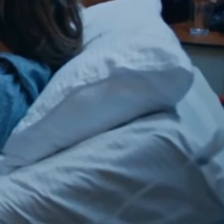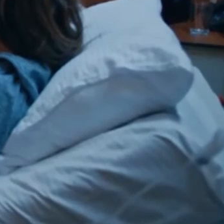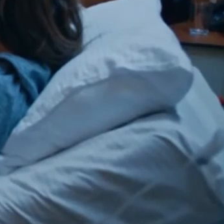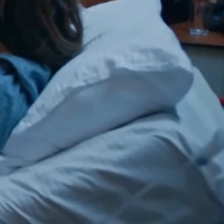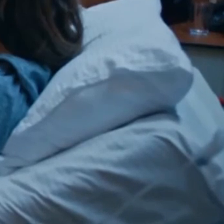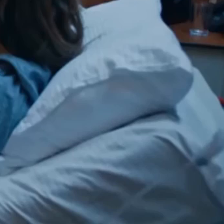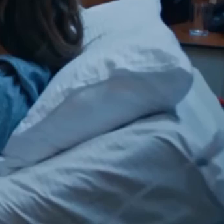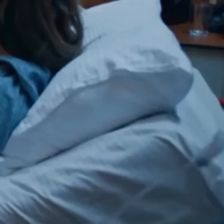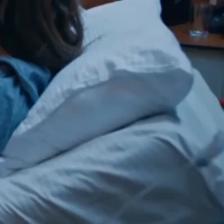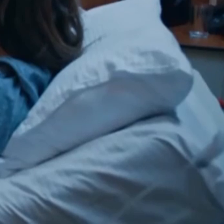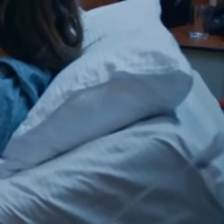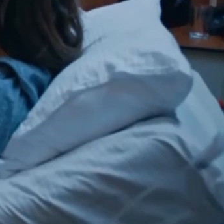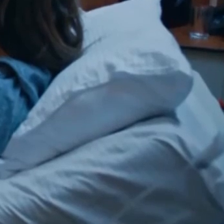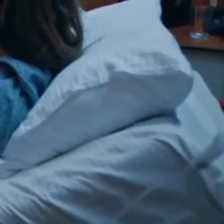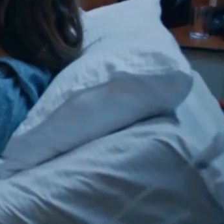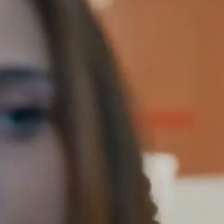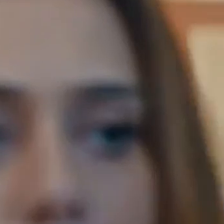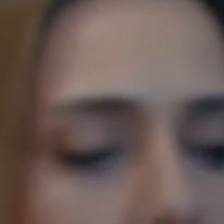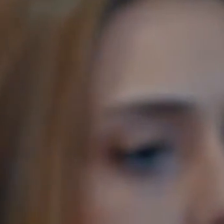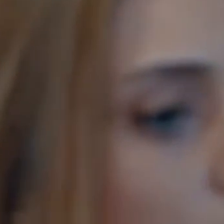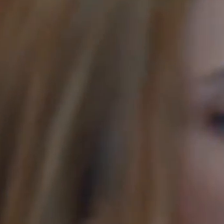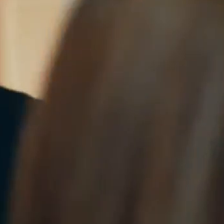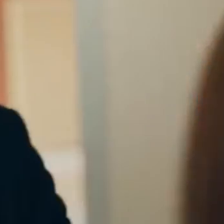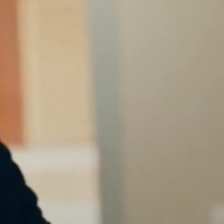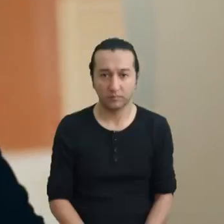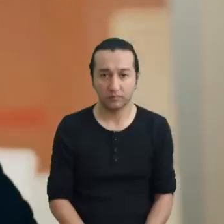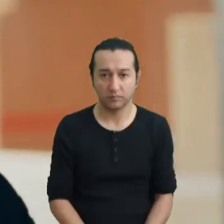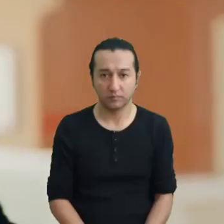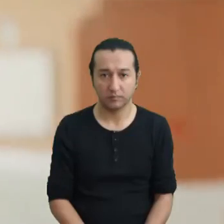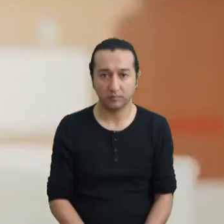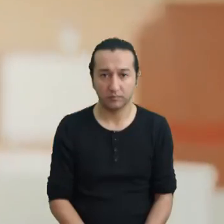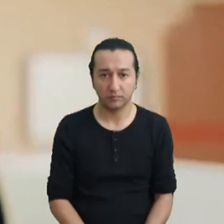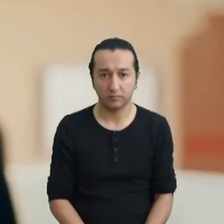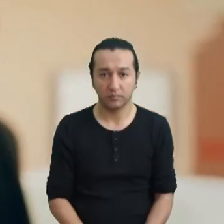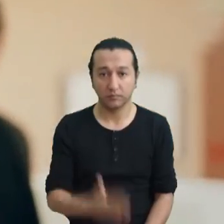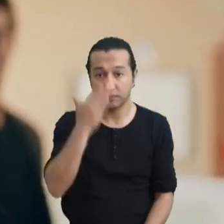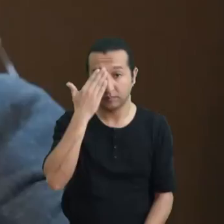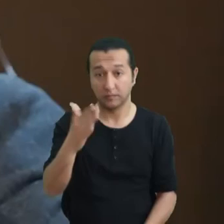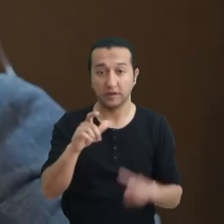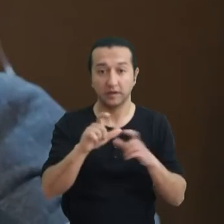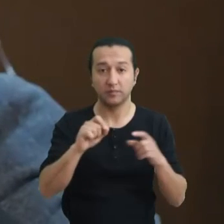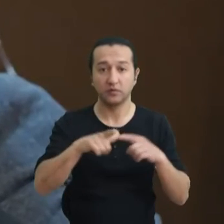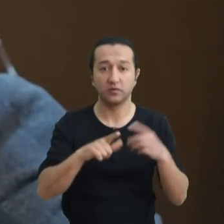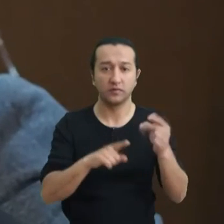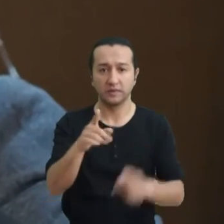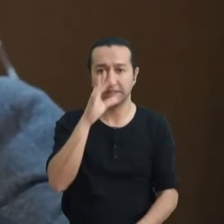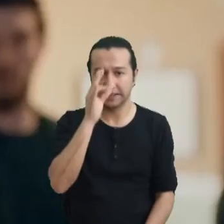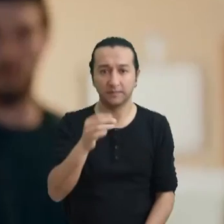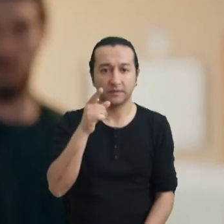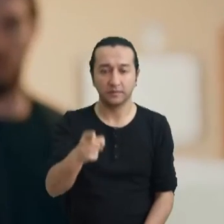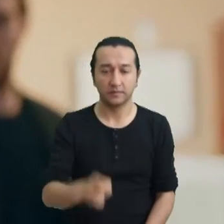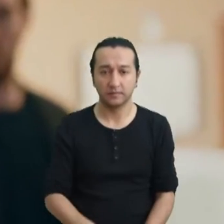Teslim olmuş numarası yapan iki adamdan biri kapıdaki ölüyü kollarından tutup çekti. Diğeri kapıda. Merhaba Safiye. Kimsin